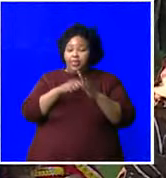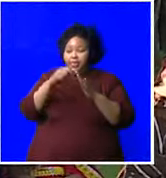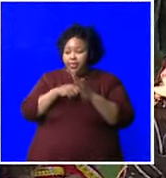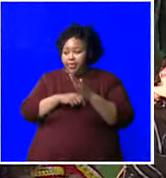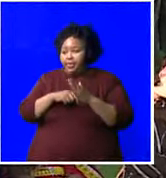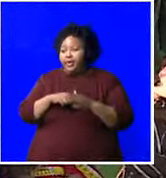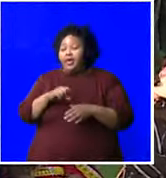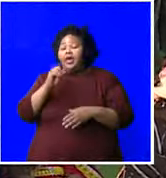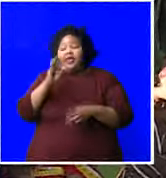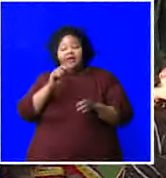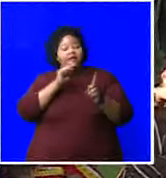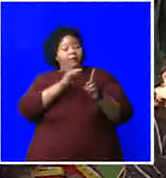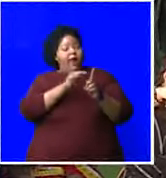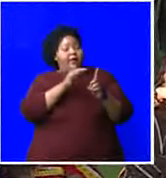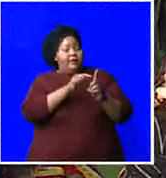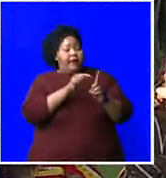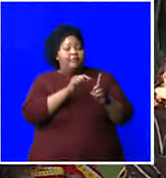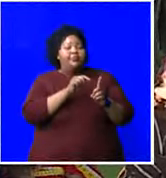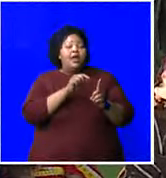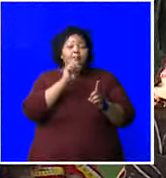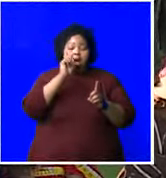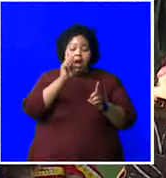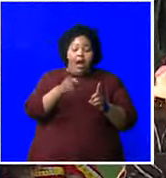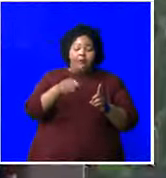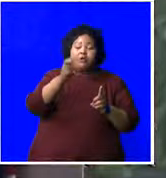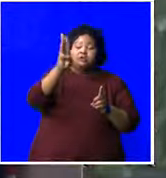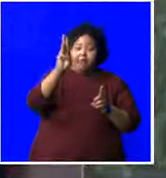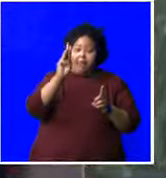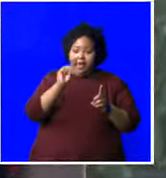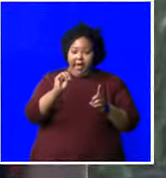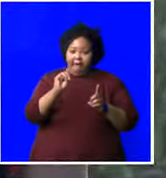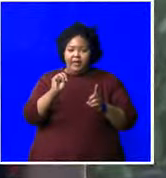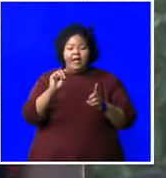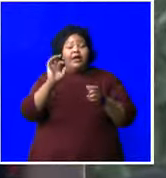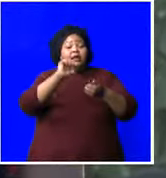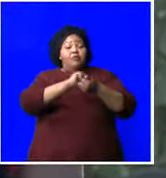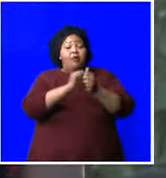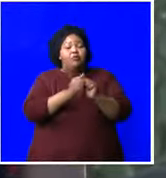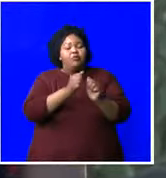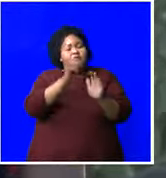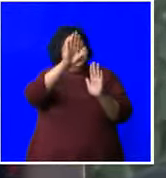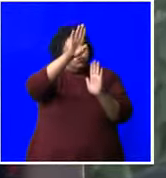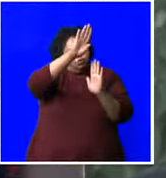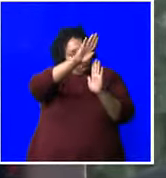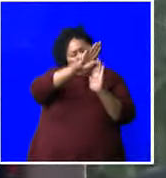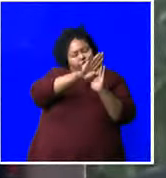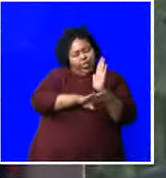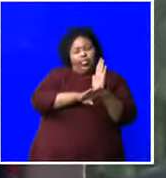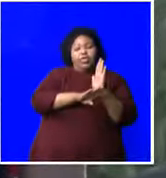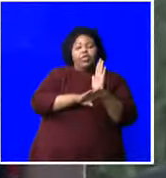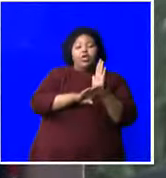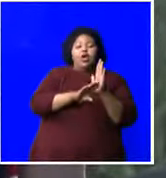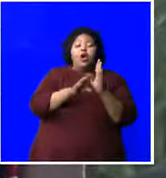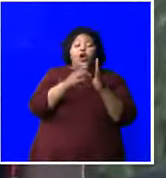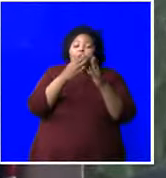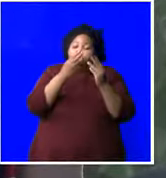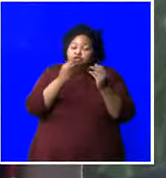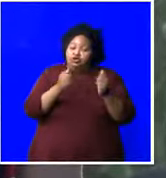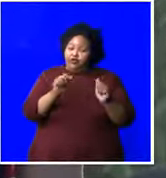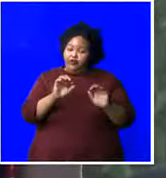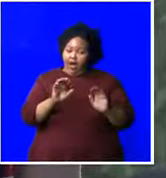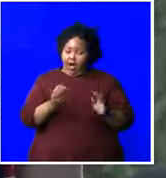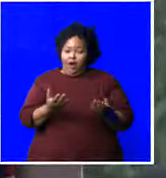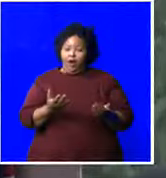uthi dimo labuke ukuthi yena angathi adressa kanjani leto dimo eveni uthi general